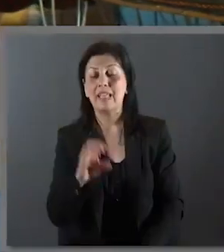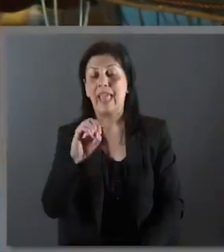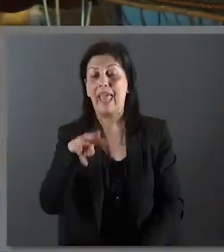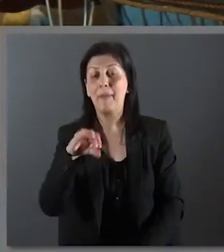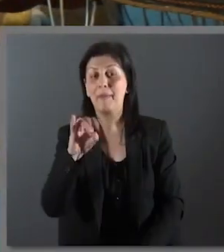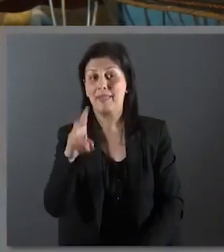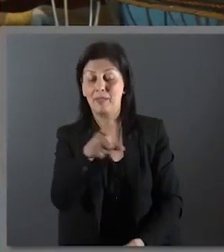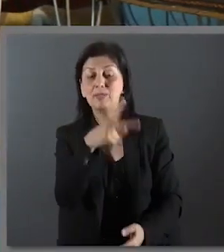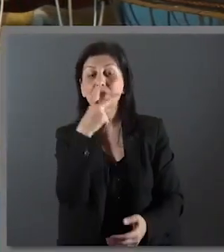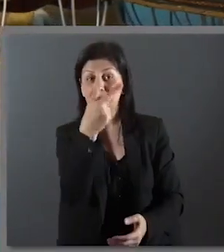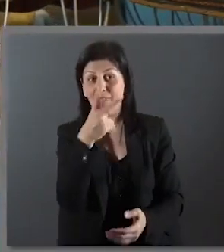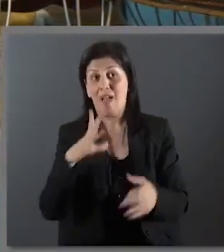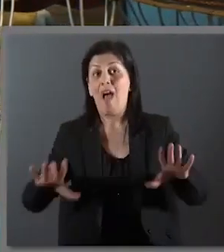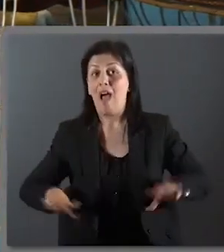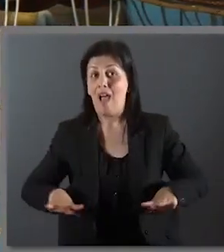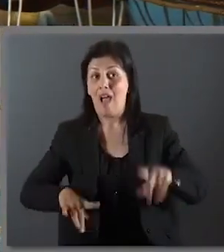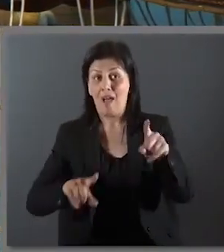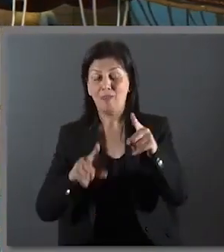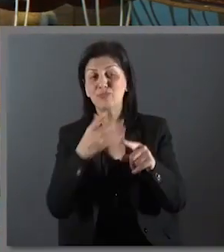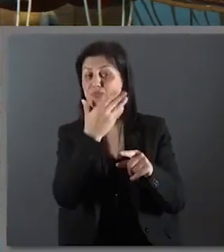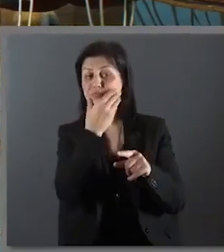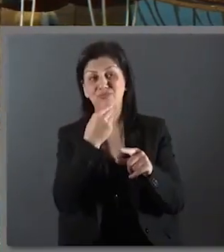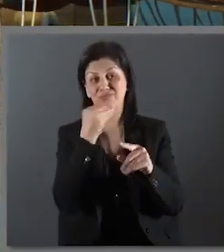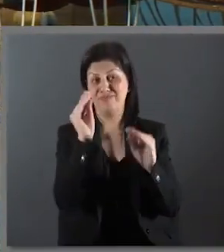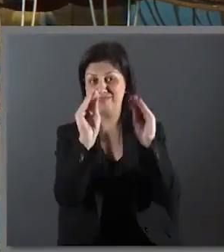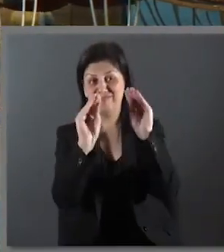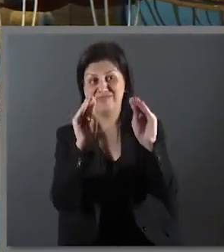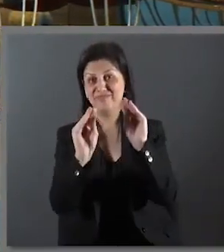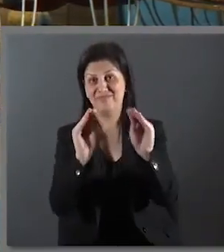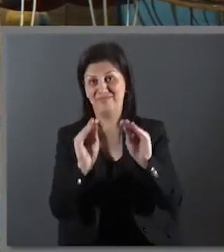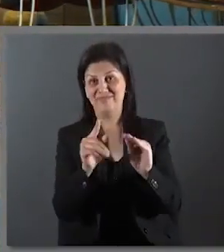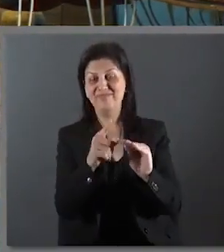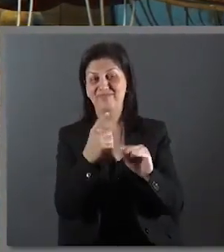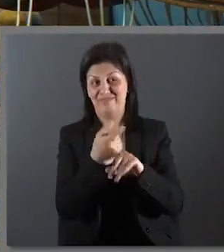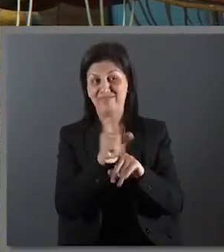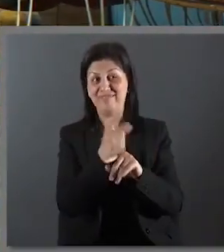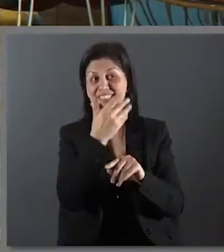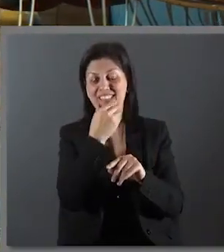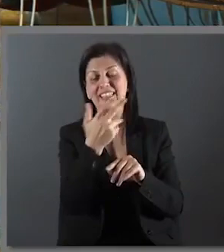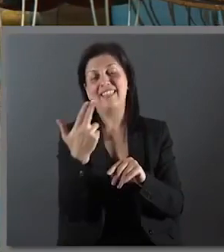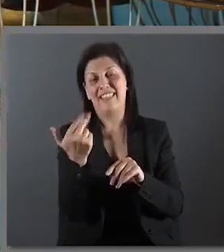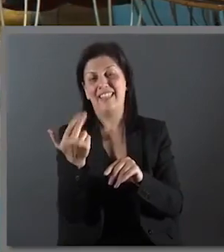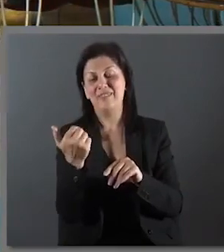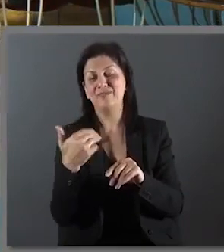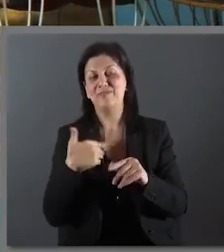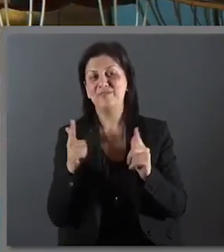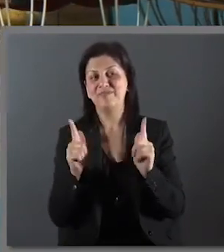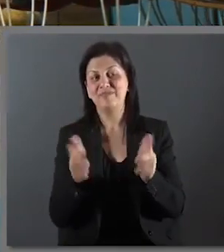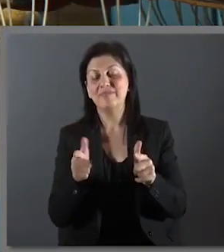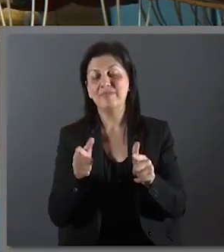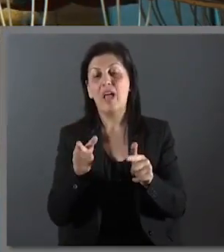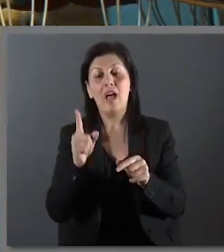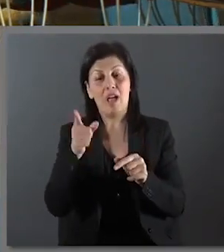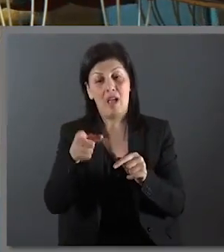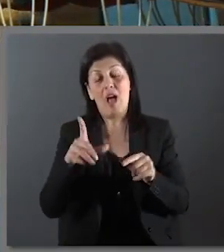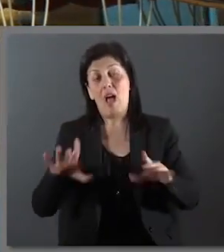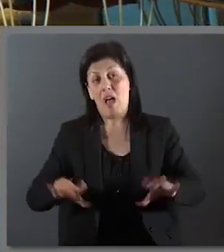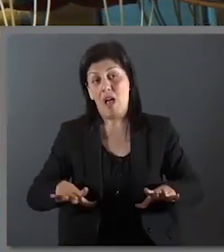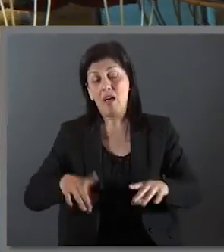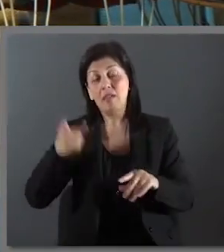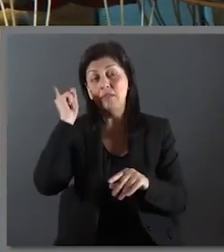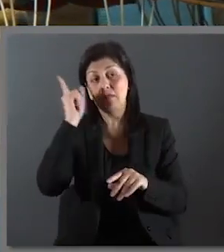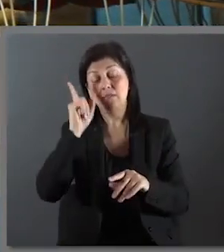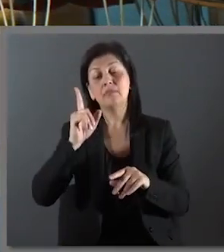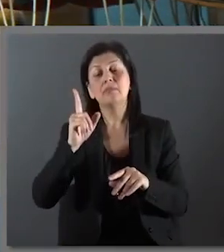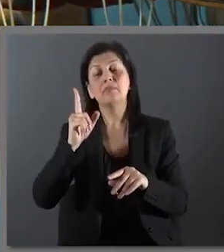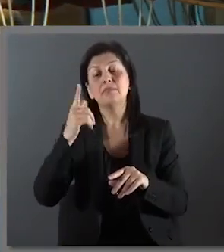Emil, bu atlara baxın, görün bunları nə gözəl bəzəyiblər. Bəli, Dilara xanım, tamamilə sizinlə razıyam. Ümumiyyətlə, atlar ta